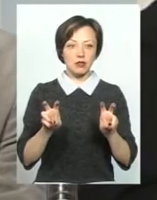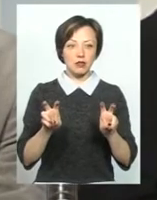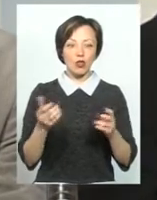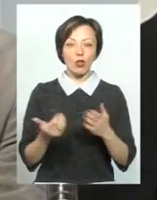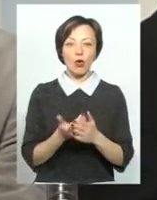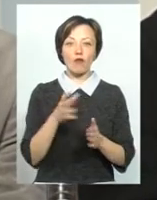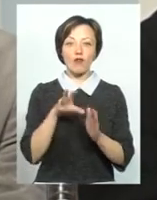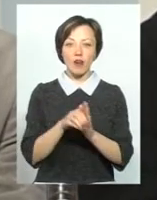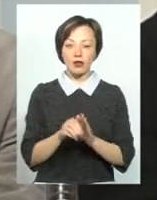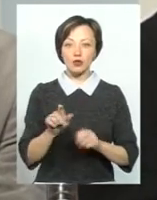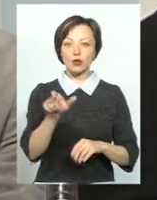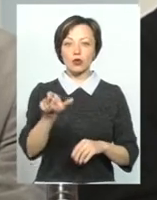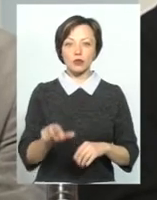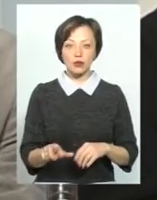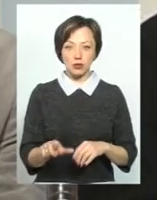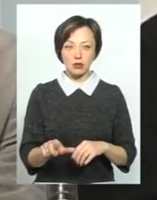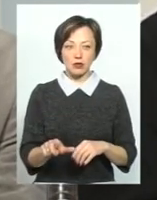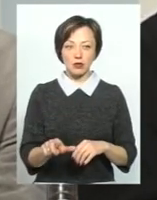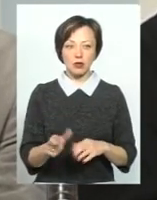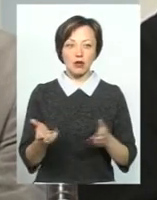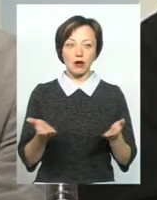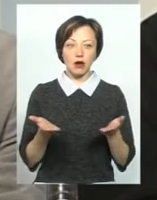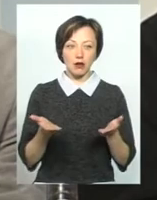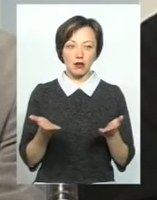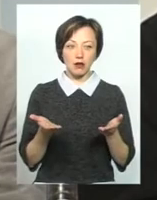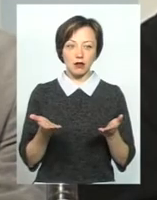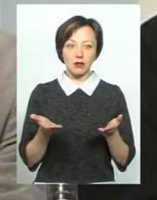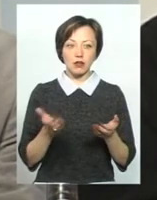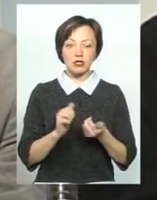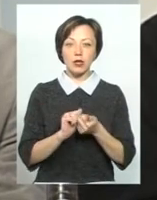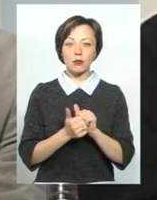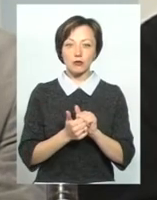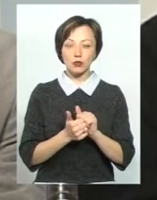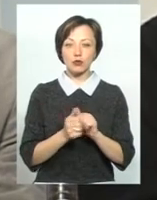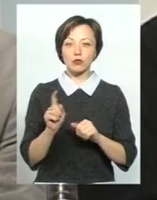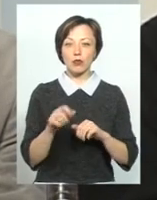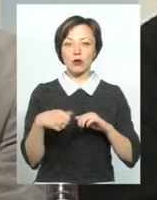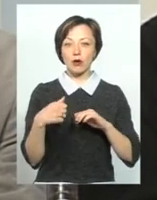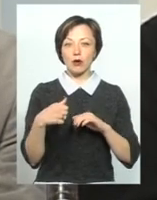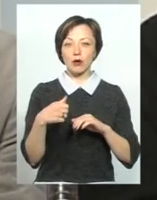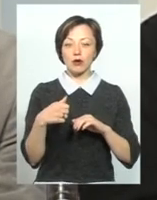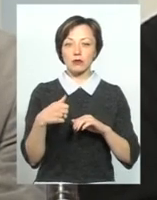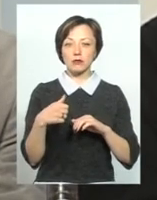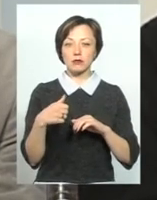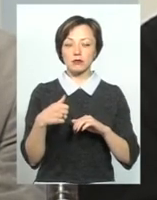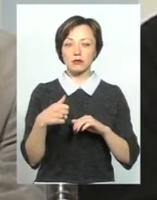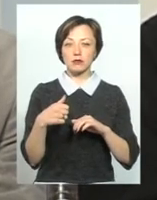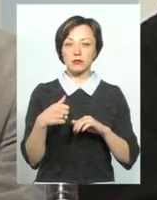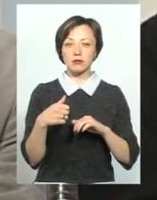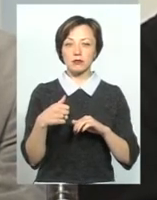нововведення, що людина, яка, вместо того, щоб ходити, як більшість, як то